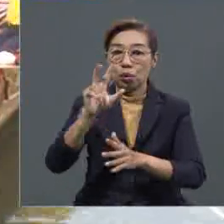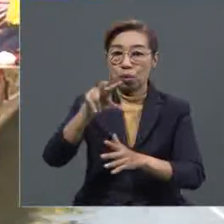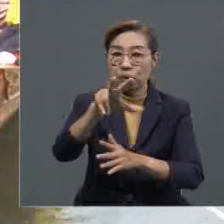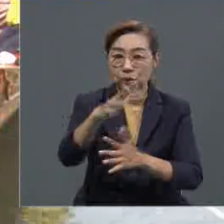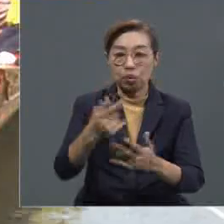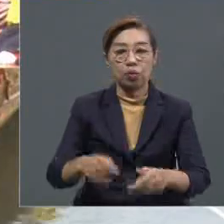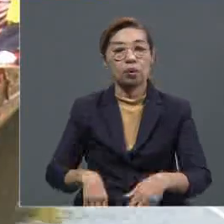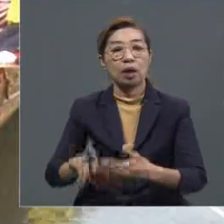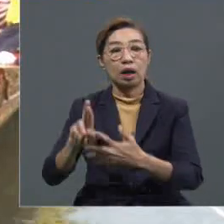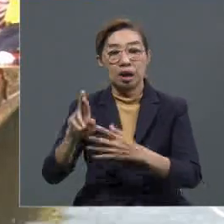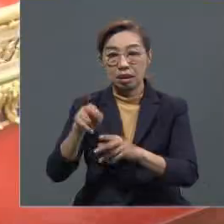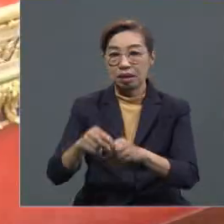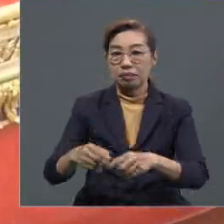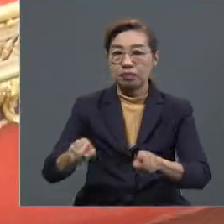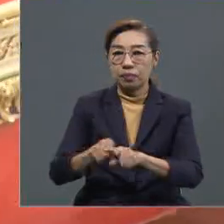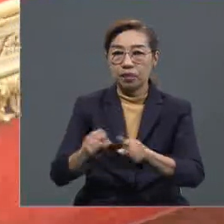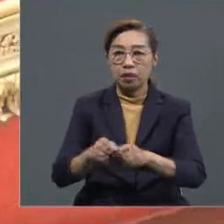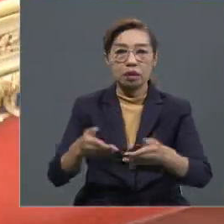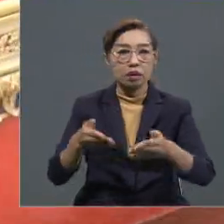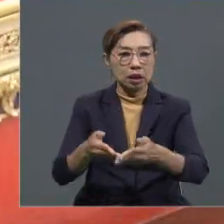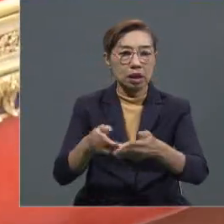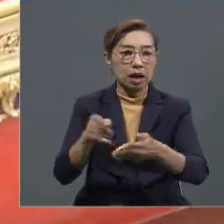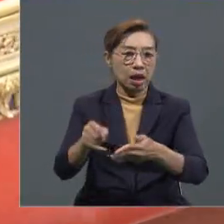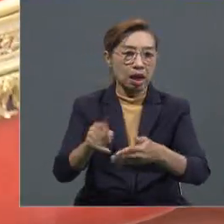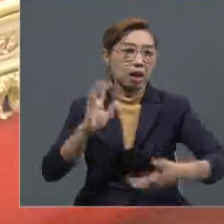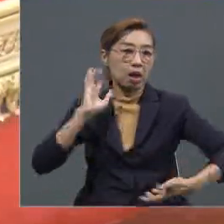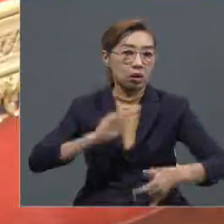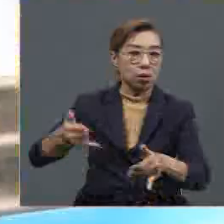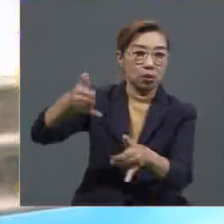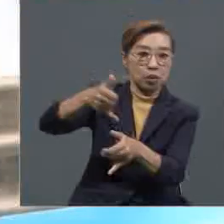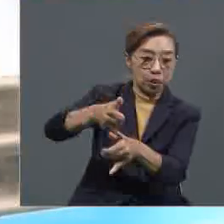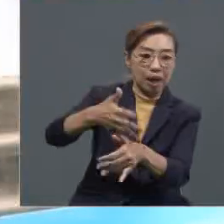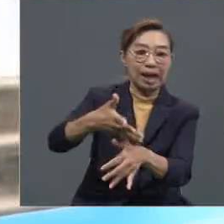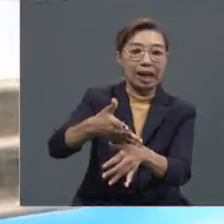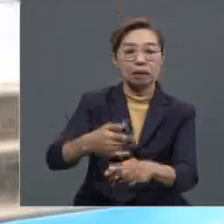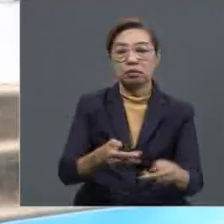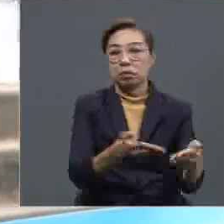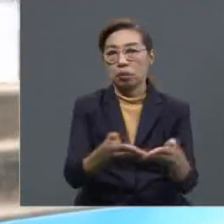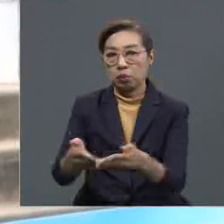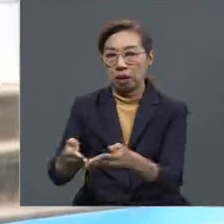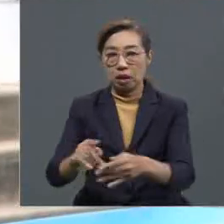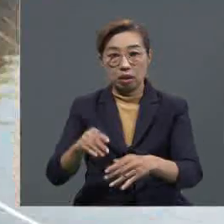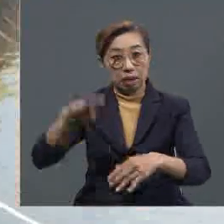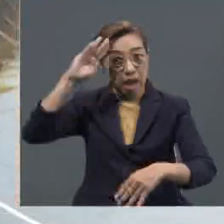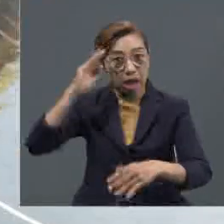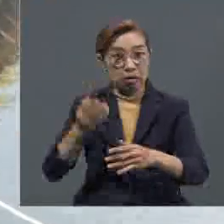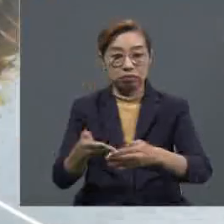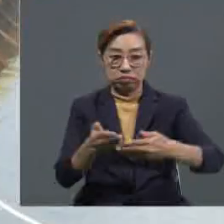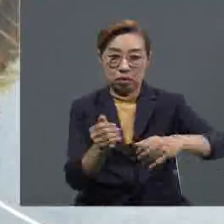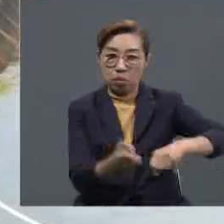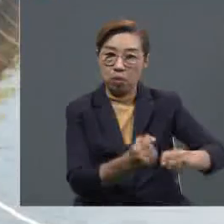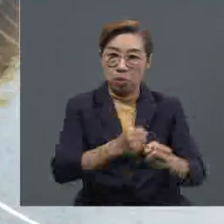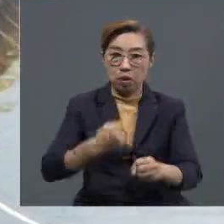นั่งนารายณ์ทรงสุบรรณรัชกาลที่ 9ลงฝึกซ้อมกับเรือพระที่นั่งจริงเพื่อให้เกิดความพร้อมเพรียงสวยงามสมพระ